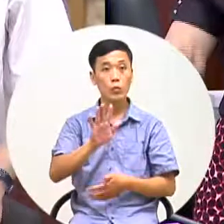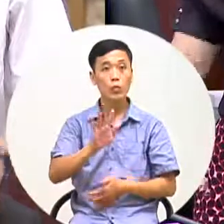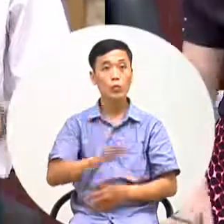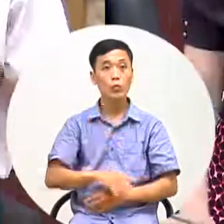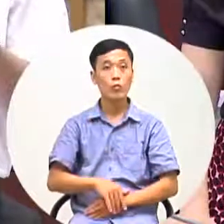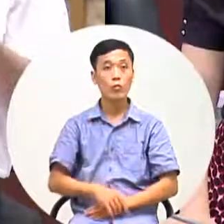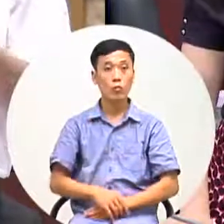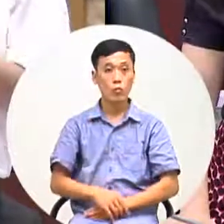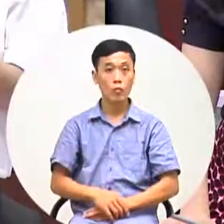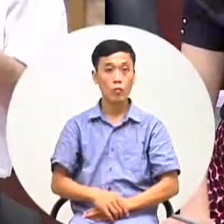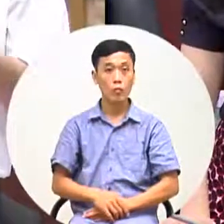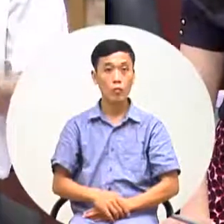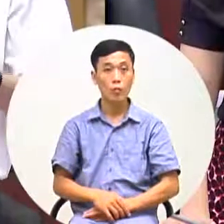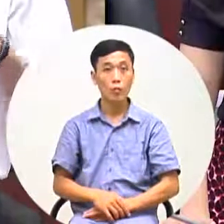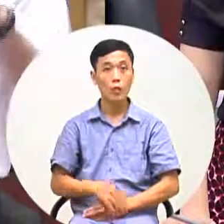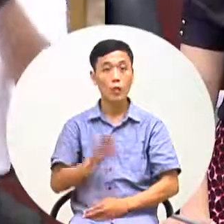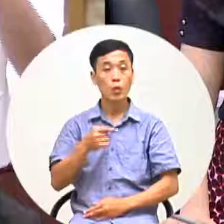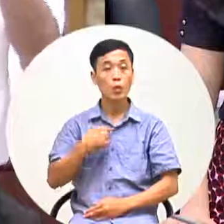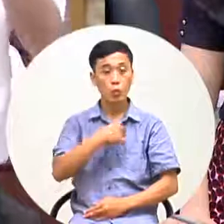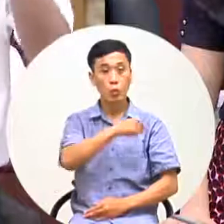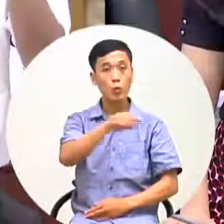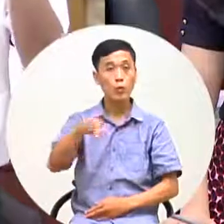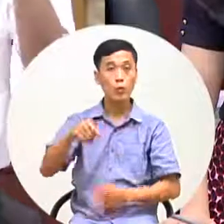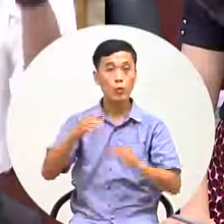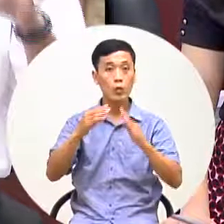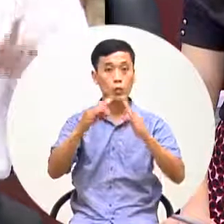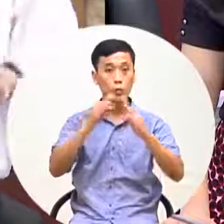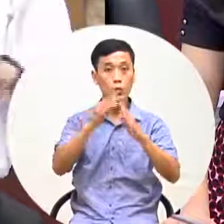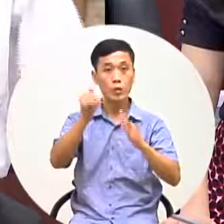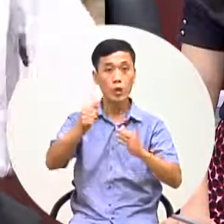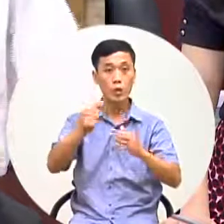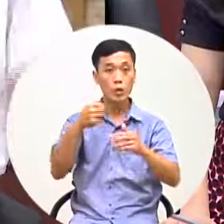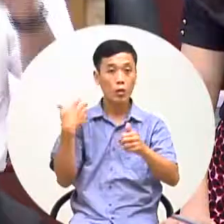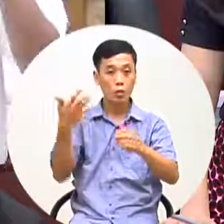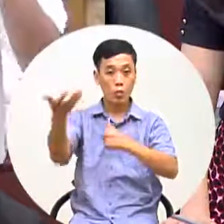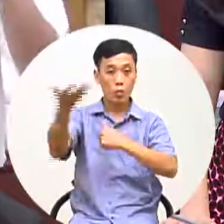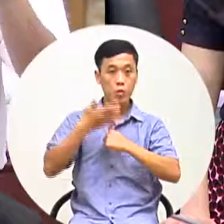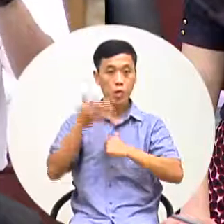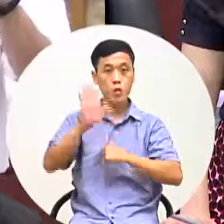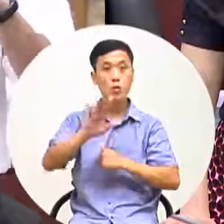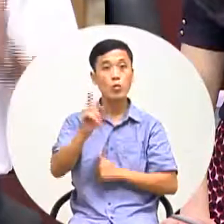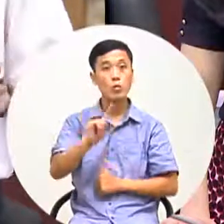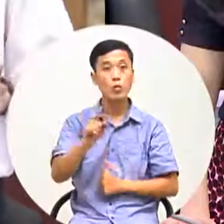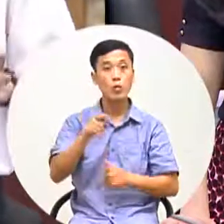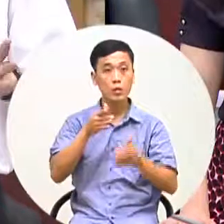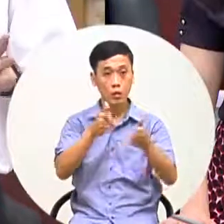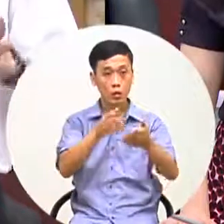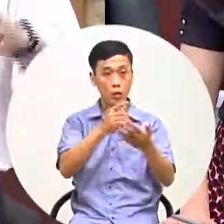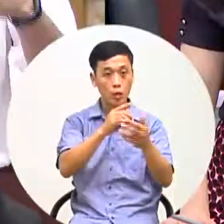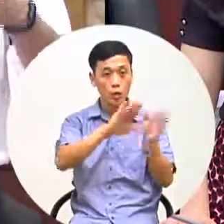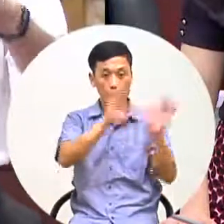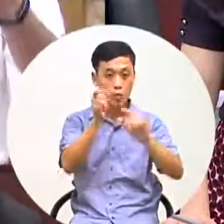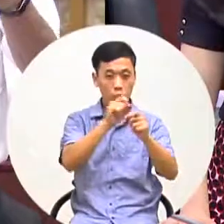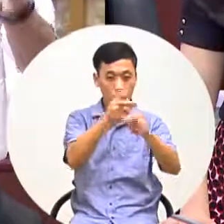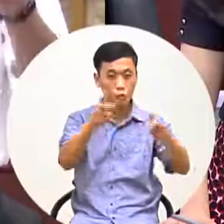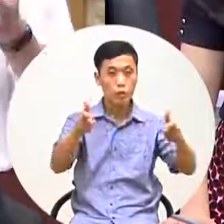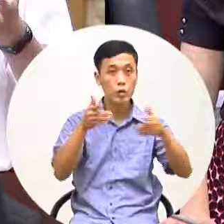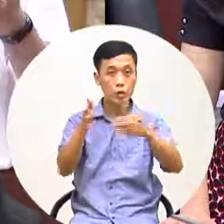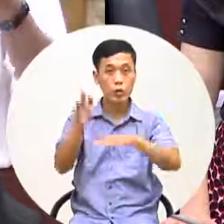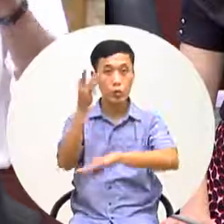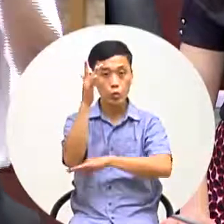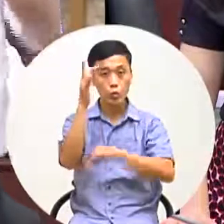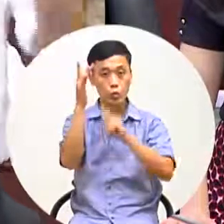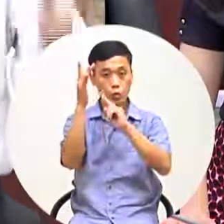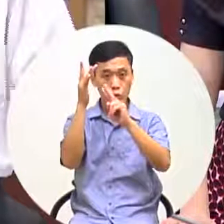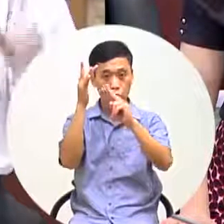有，我们局长有交办，就是说针对各种状况，我们已经有把树木修剪注意事项，好像上次要开会也有邀